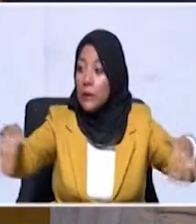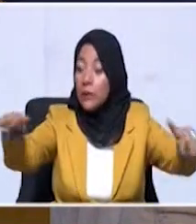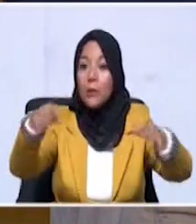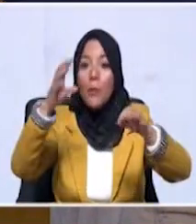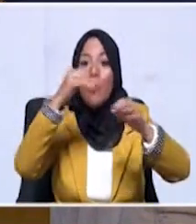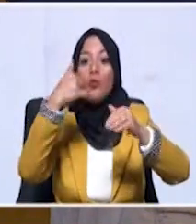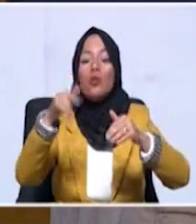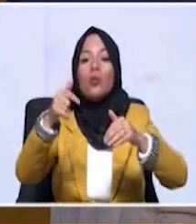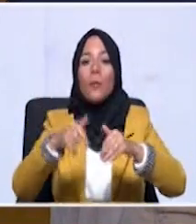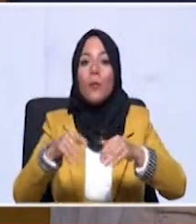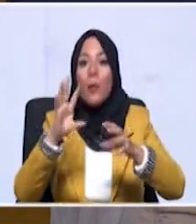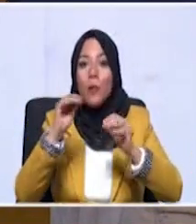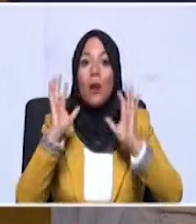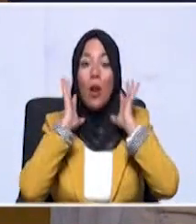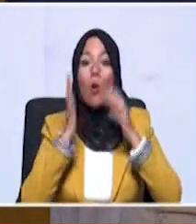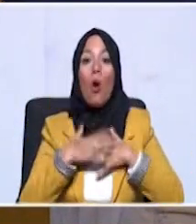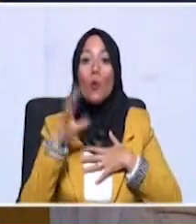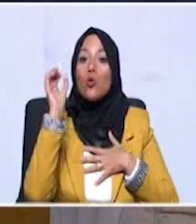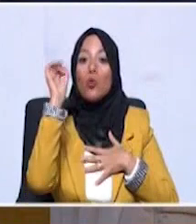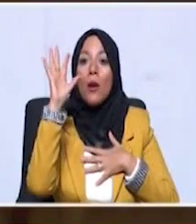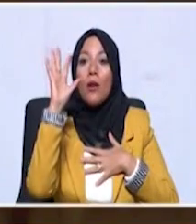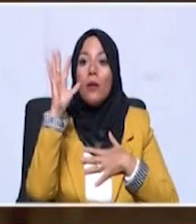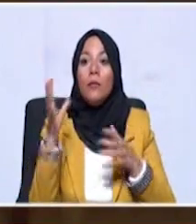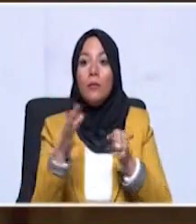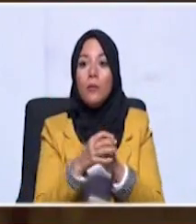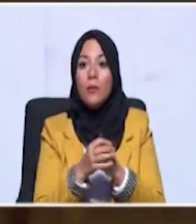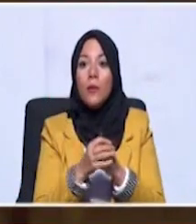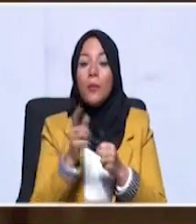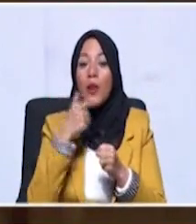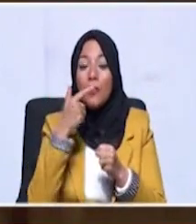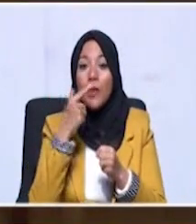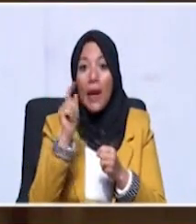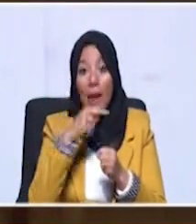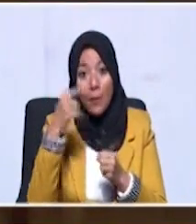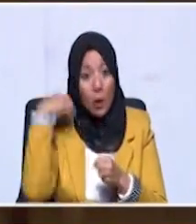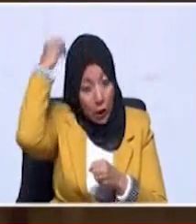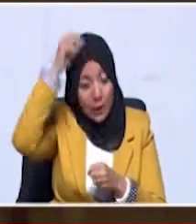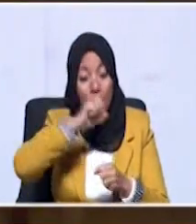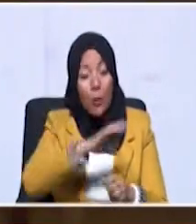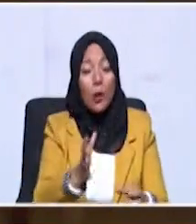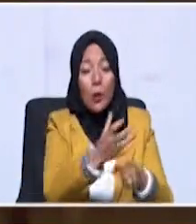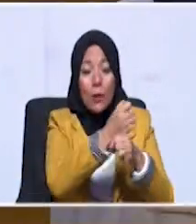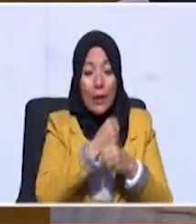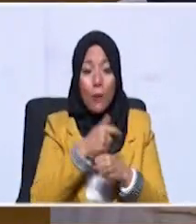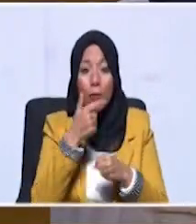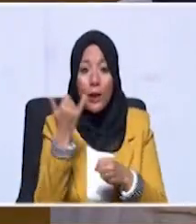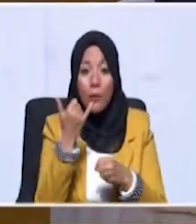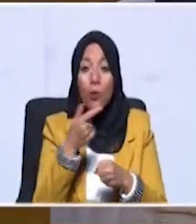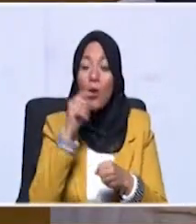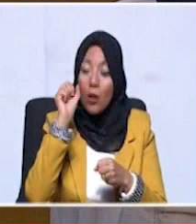الليل. ومن صلى الصبح في جماعة فكأنما قام الليل. هل في دعاء مأثور عن سيدنا النبي عليه الصلاة والسلام عن هذه الليلة؟ لا، هو في